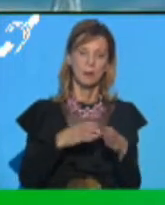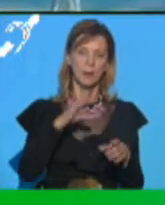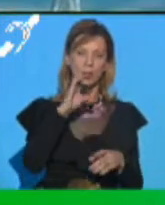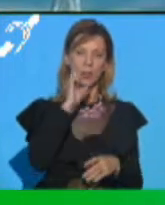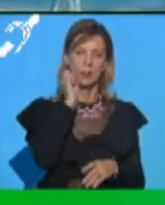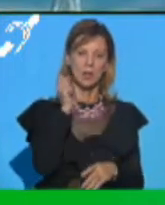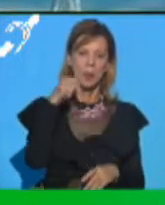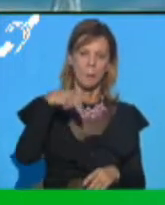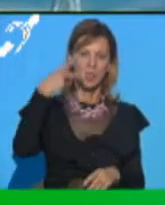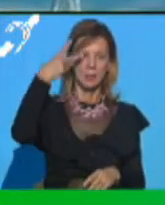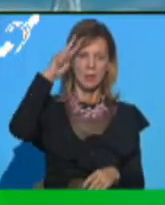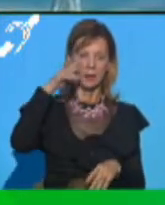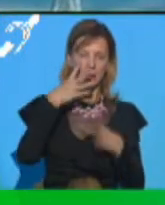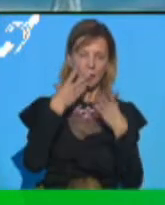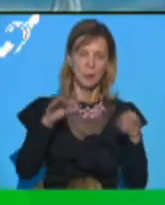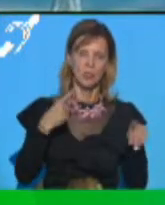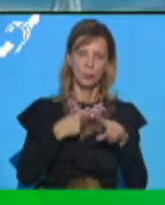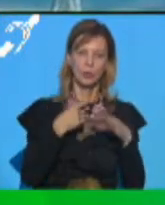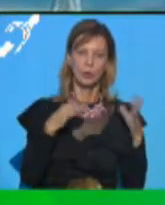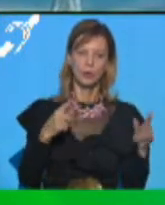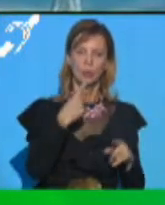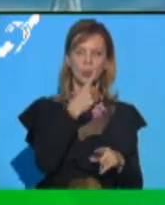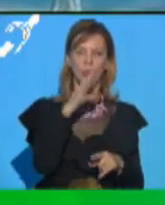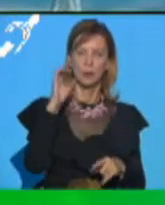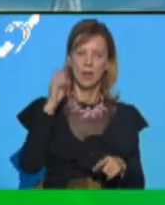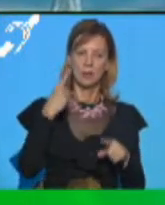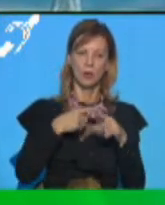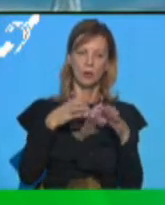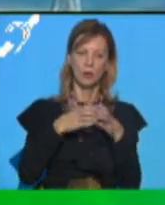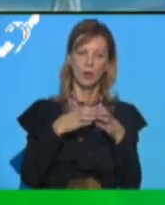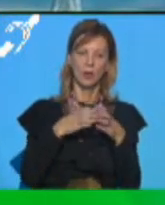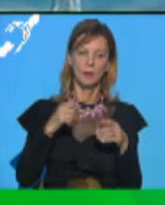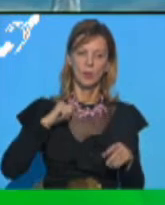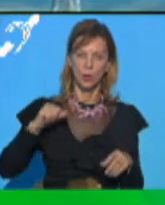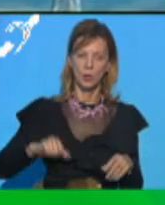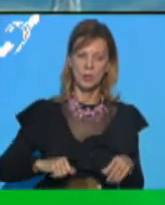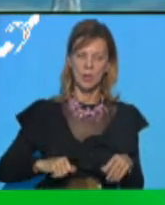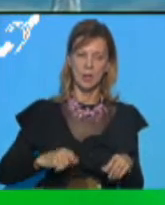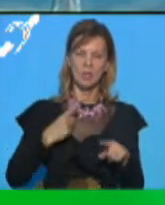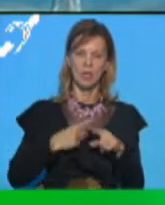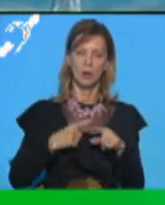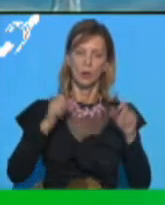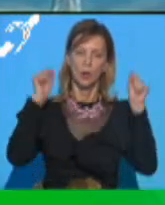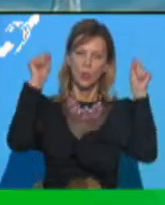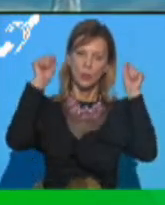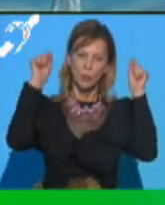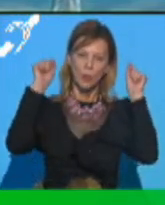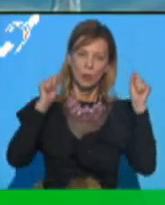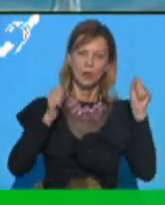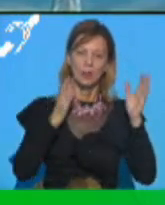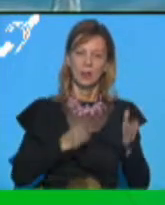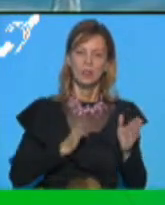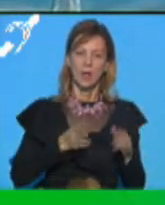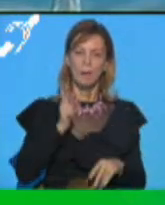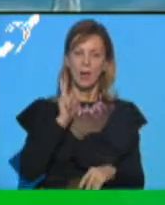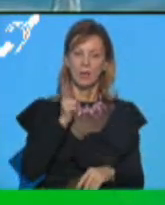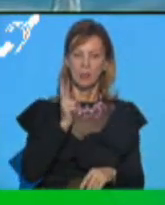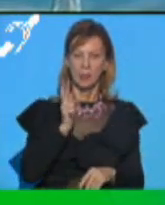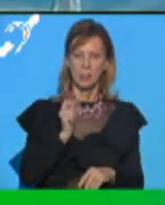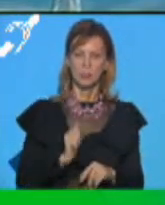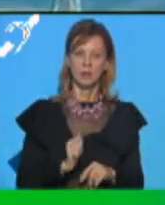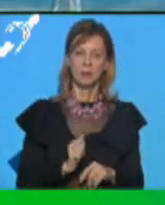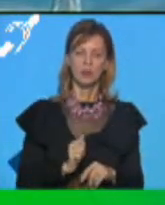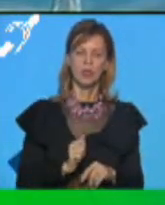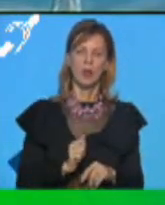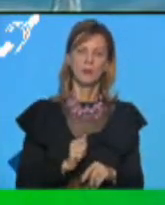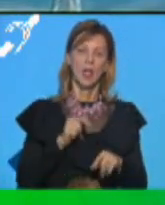CSM Slatina a pierdut cu 1-0 meciul cu Unirea Constanța, susținut în fața propriilor suporteri, în cadrul etapei cu numărul 13 a Ligii